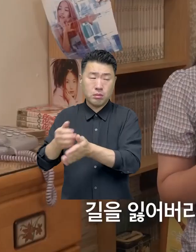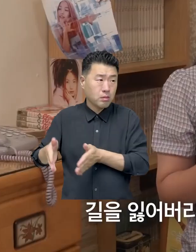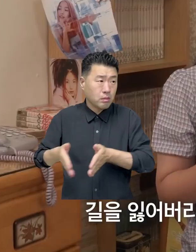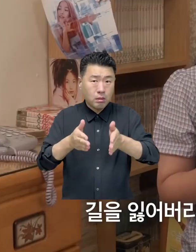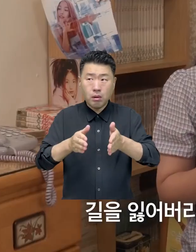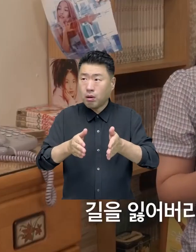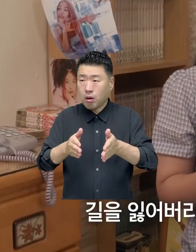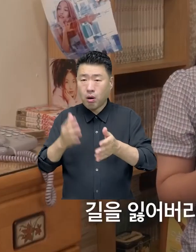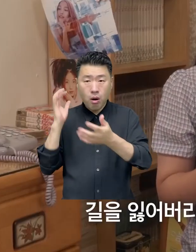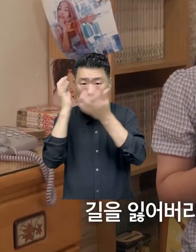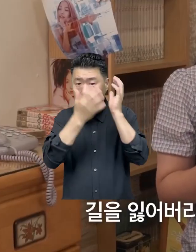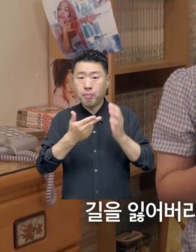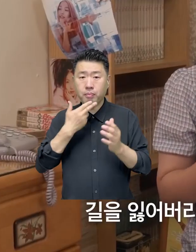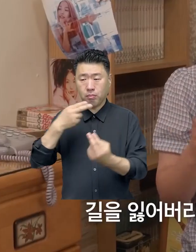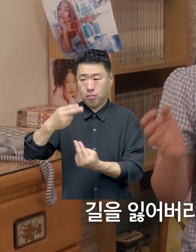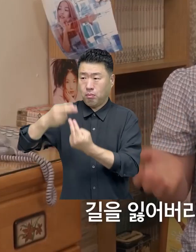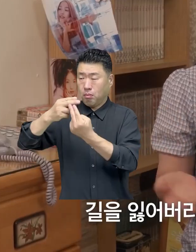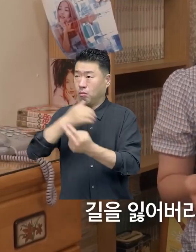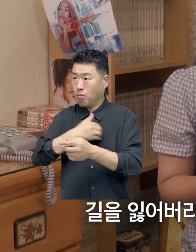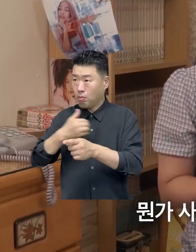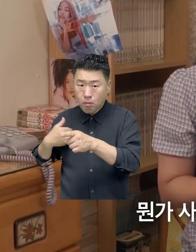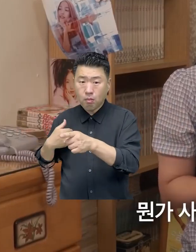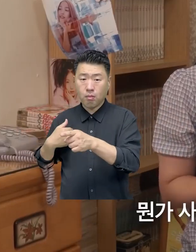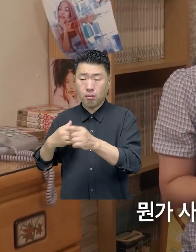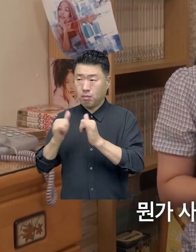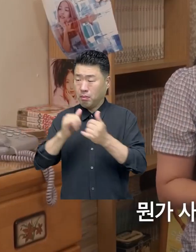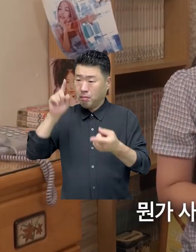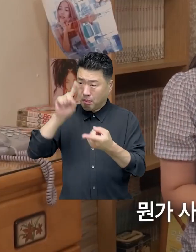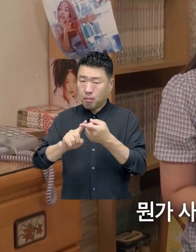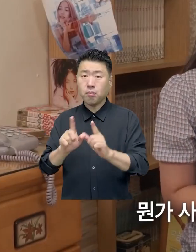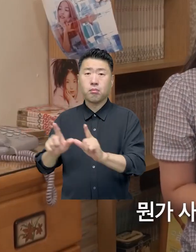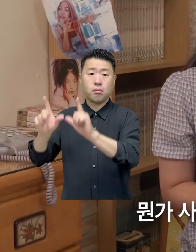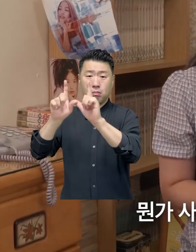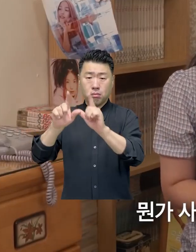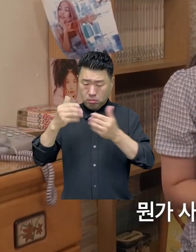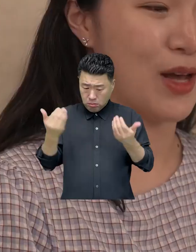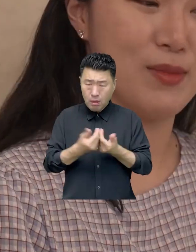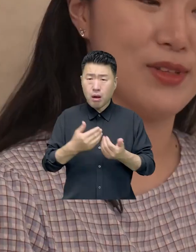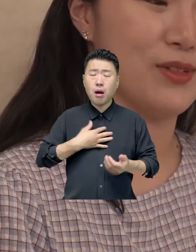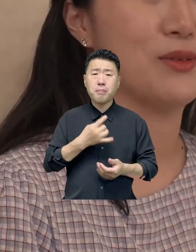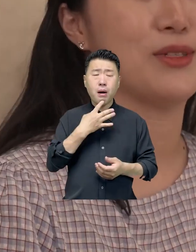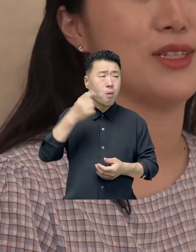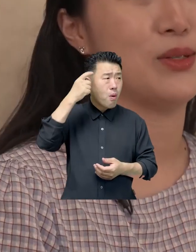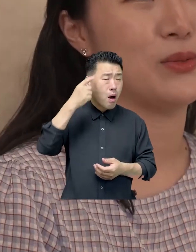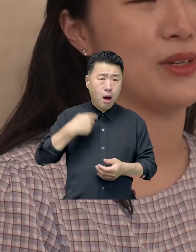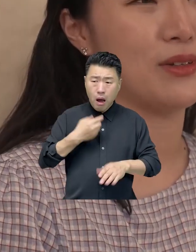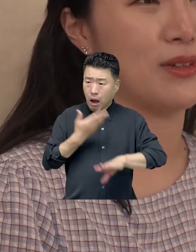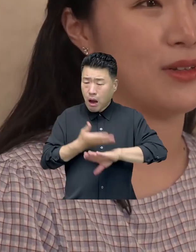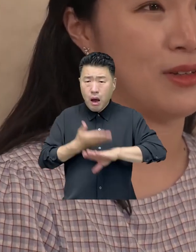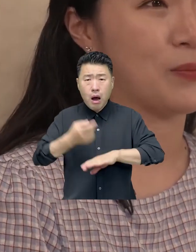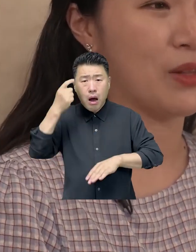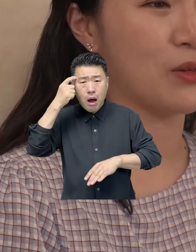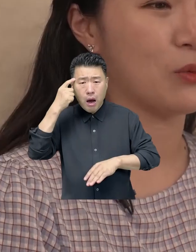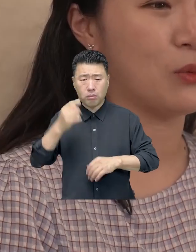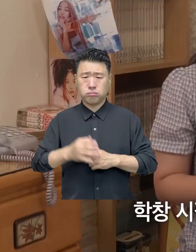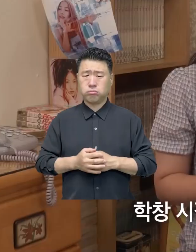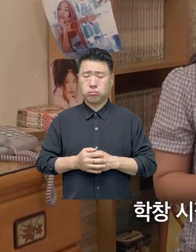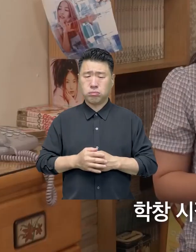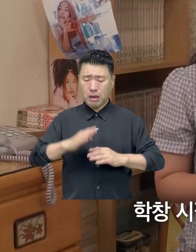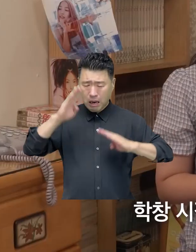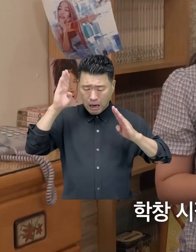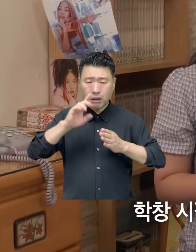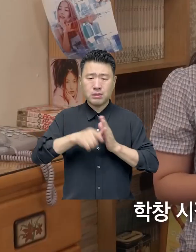있고 길을 잃어버리지 않고 돈을 저축할 수 있고 뭔가 사람답게 사는 것 같은데 나만 왜 이러지? 이런 생각이 되게